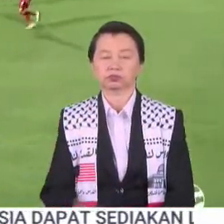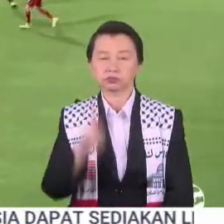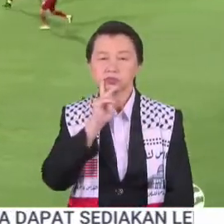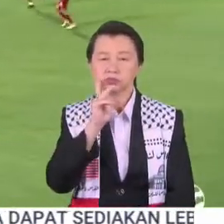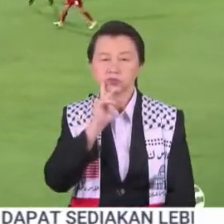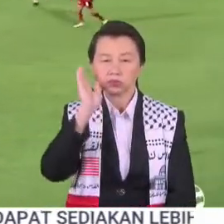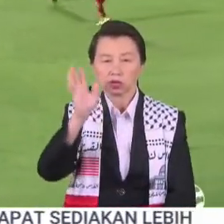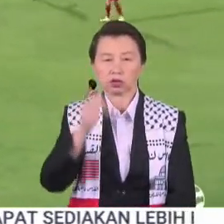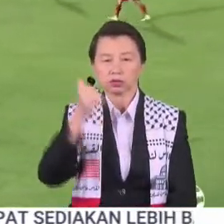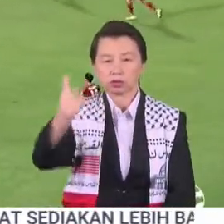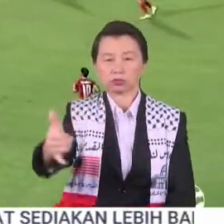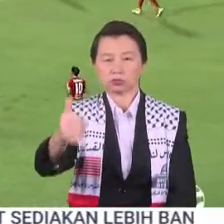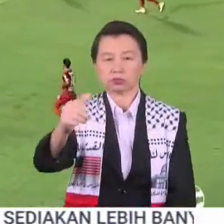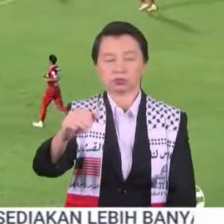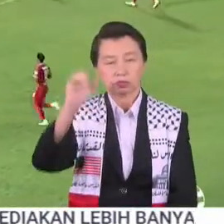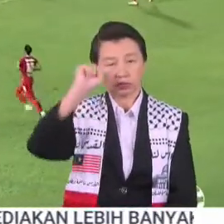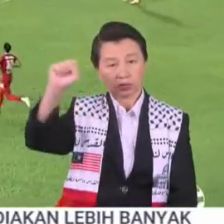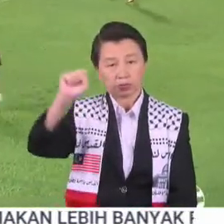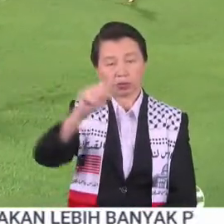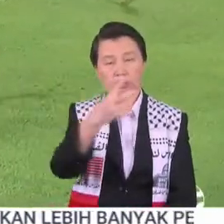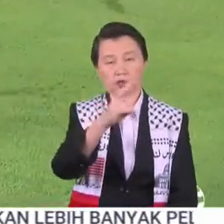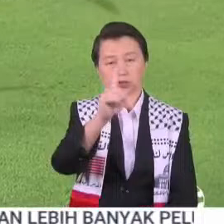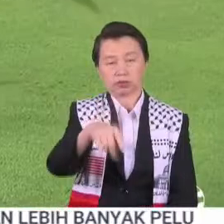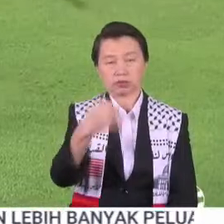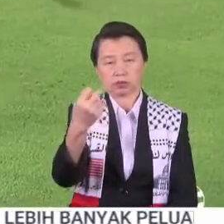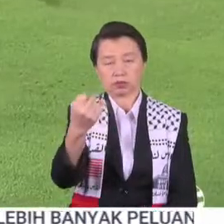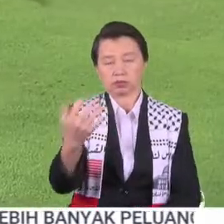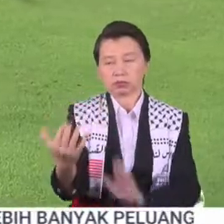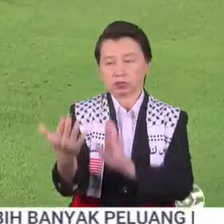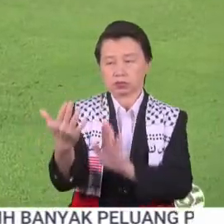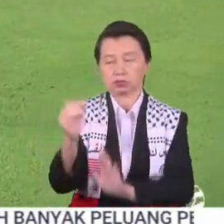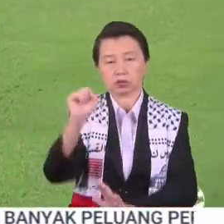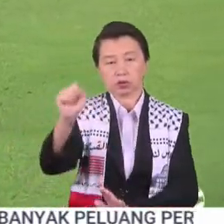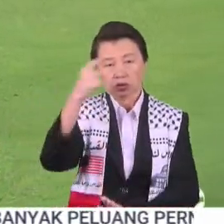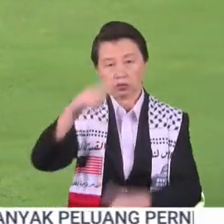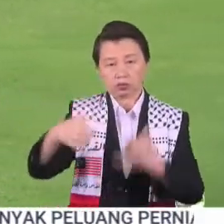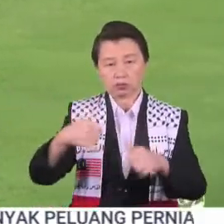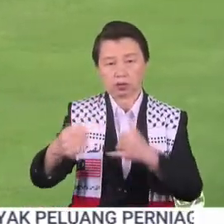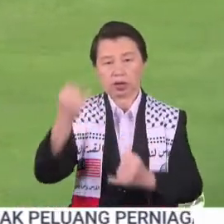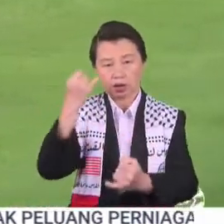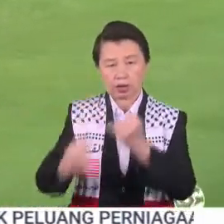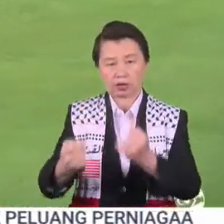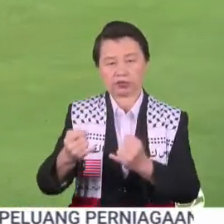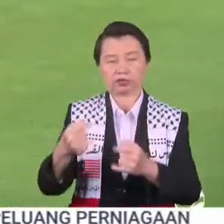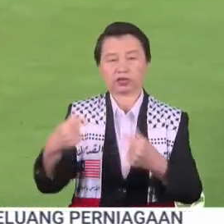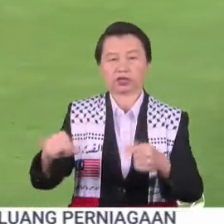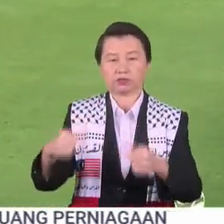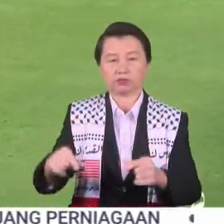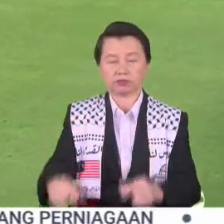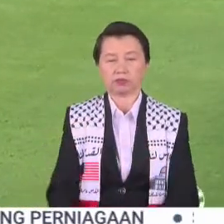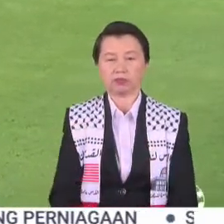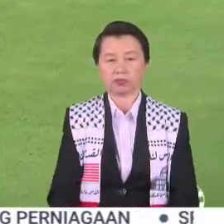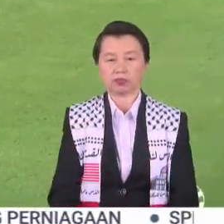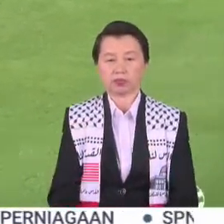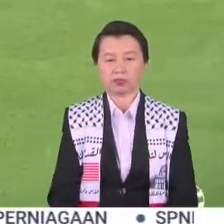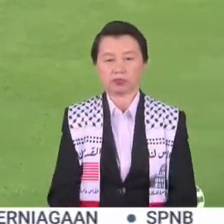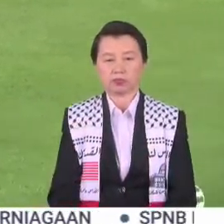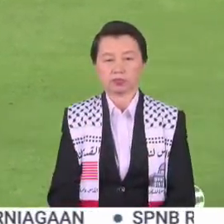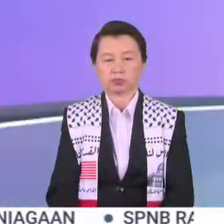Kedah akan bertandang ke Likas pada 17 Disember ini berdepan Sabah FC untuk aksi terakhir Liga.